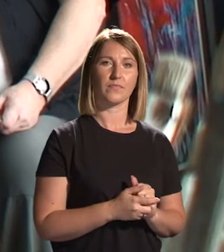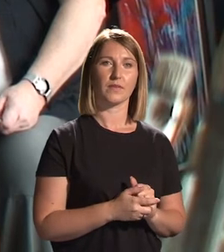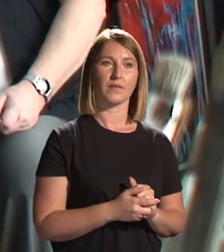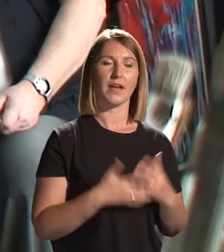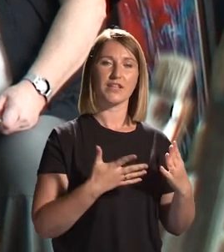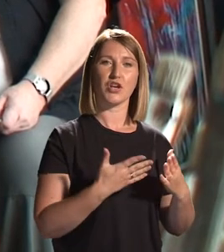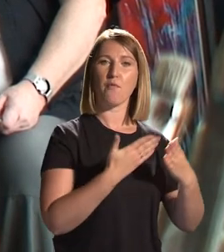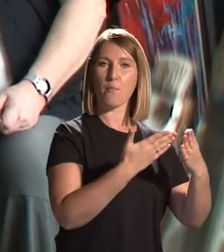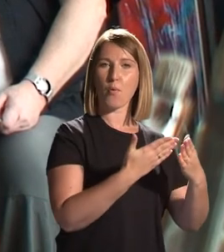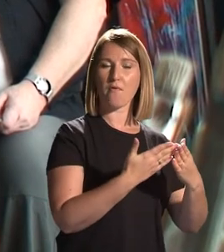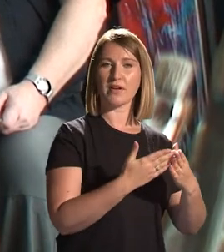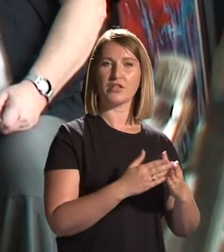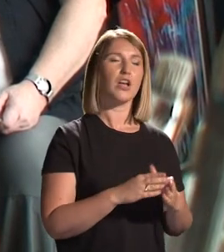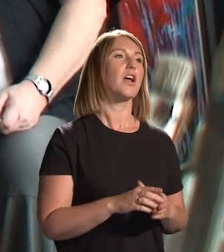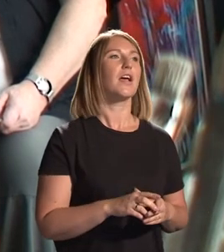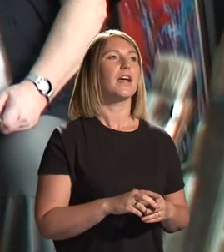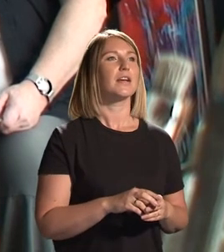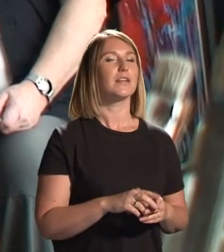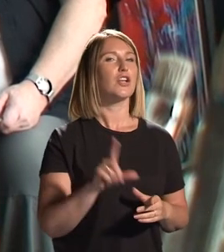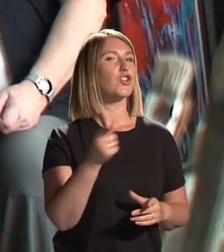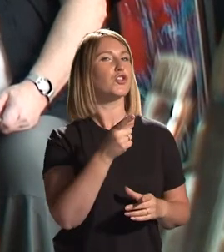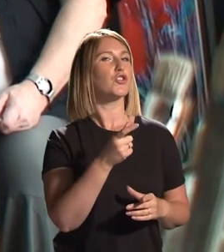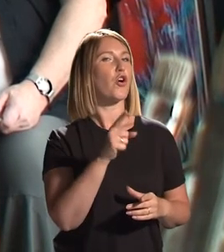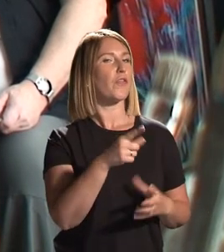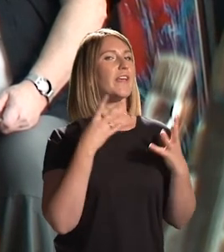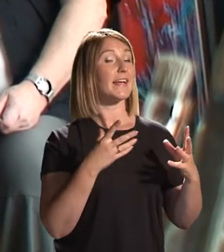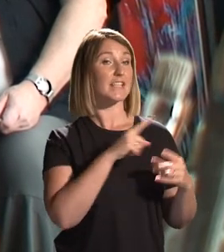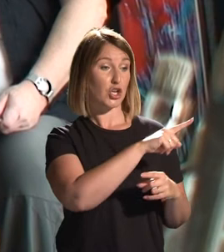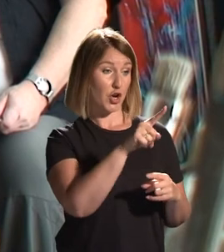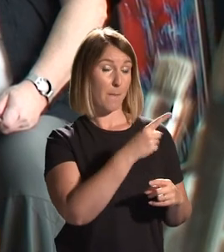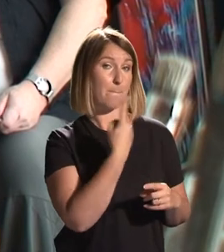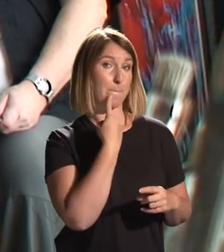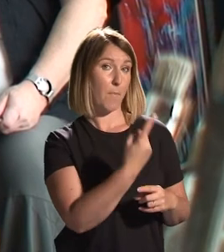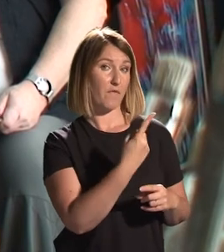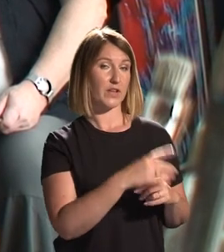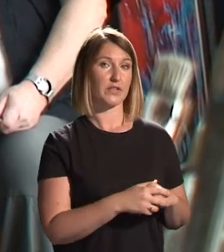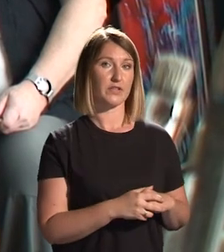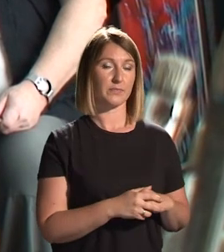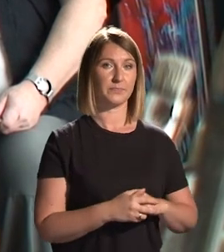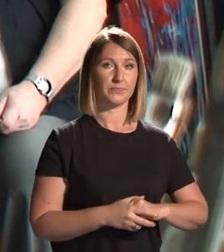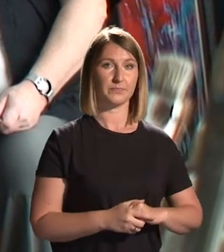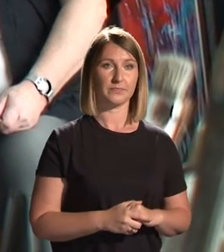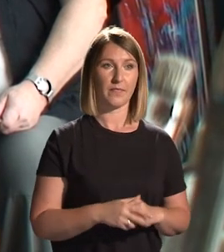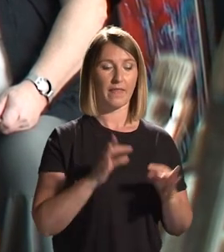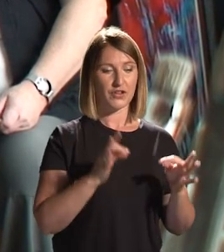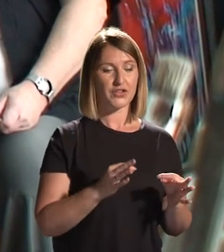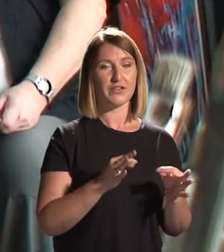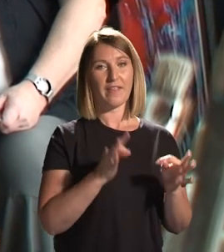wypromować. Jaką byś im z perspektywy swojego czasu dał radę na dziś, na teraz, na jutro?